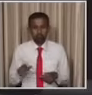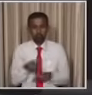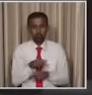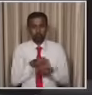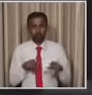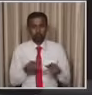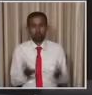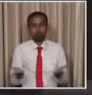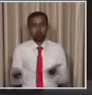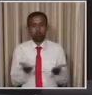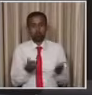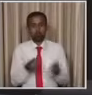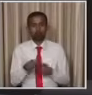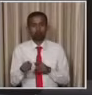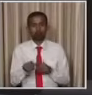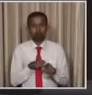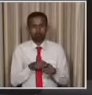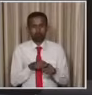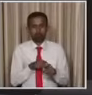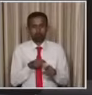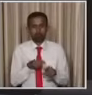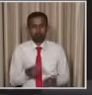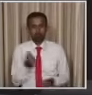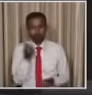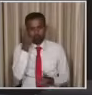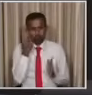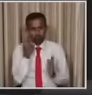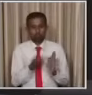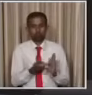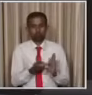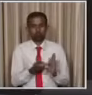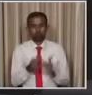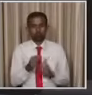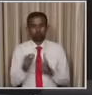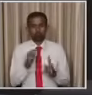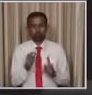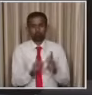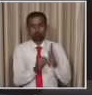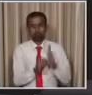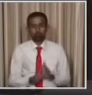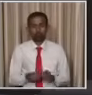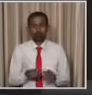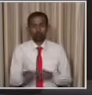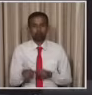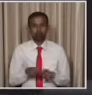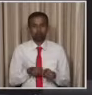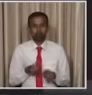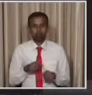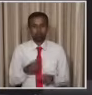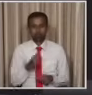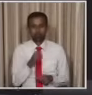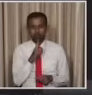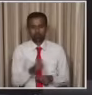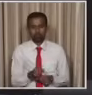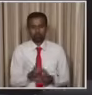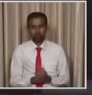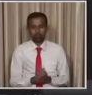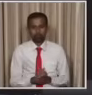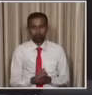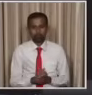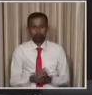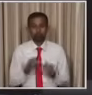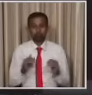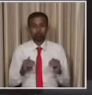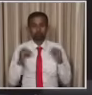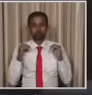හැසිරෙන්නේ බබ්බු වගේ කියලයි මට හිතුනේ මේ යෝජනාව දැක්කම. මේක පාර්ලිමේන්තුවට කරපු අගෞරවයක් කියලයි මම කල්පනා කරන්නේ. මේක දියුණු